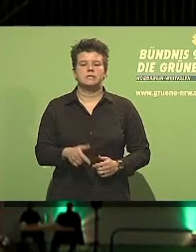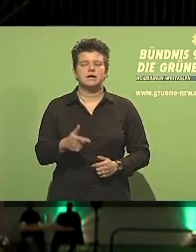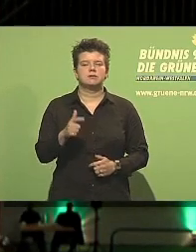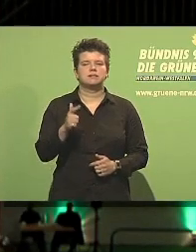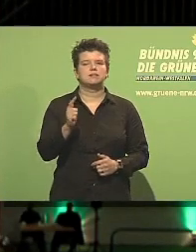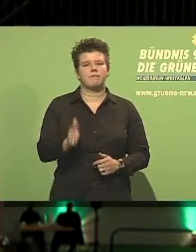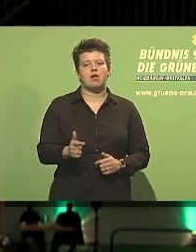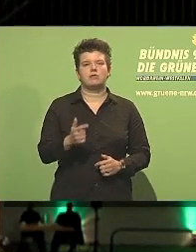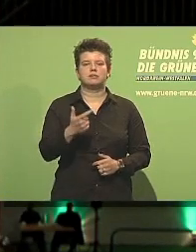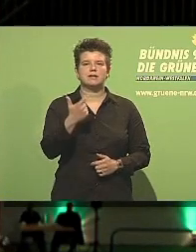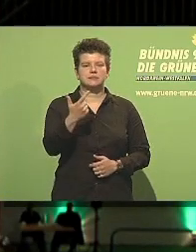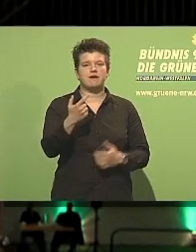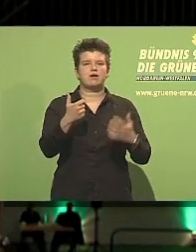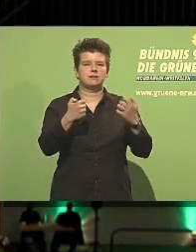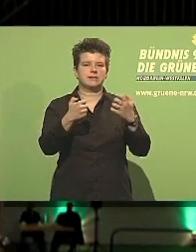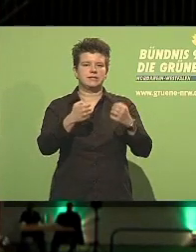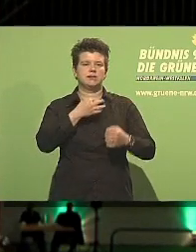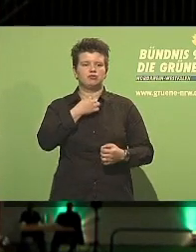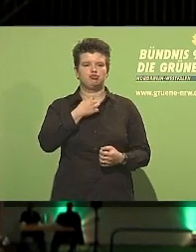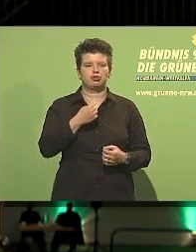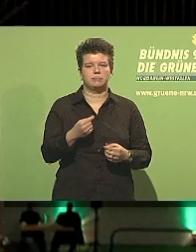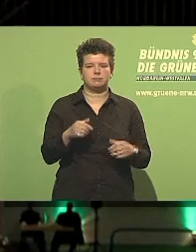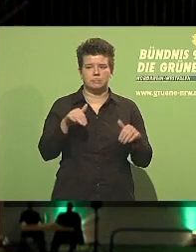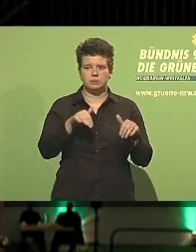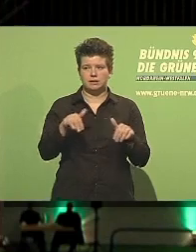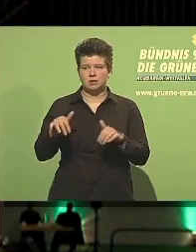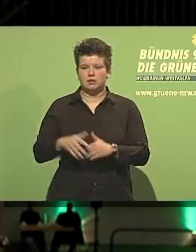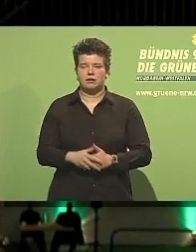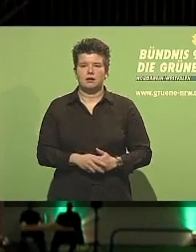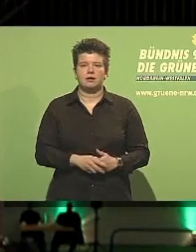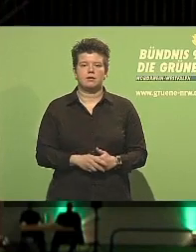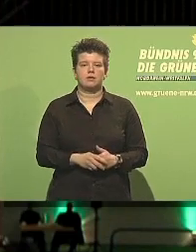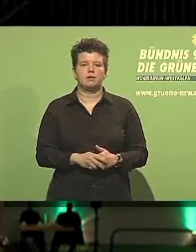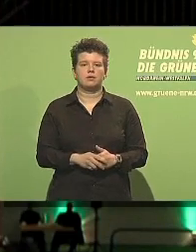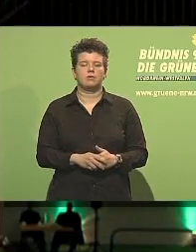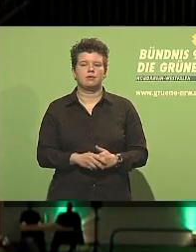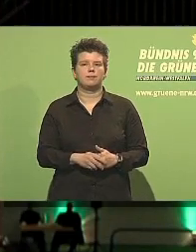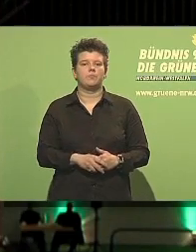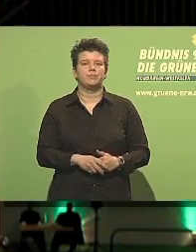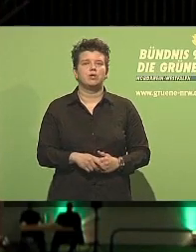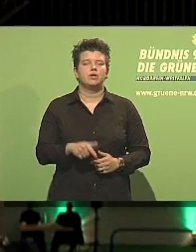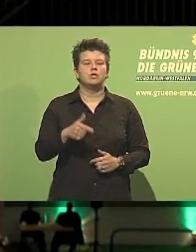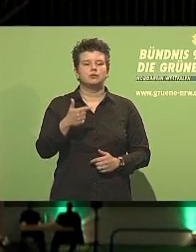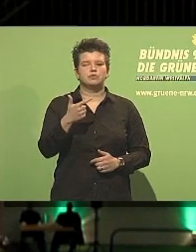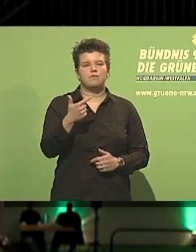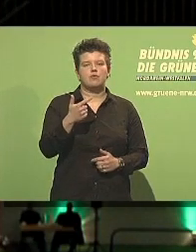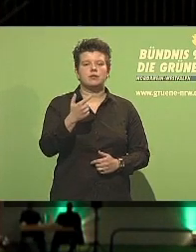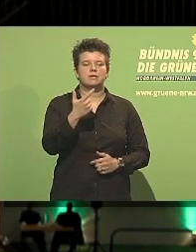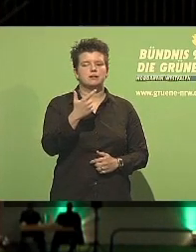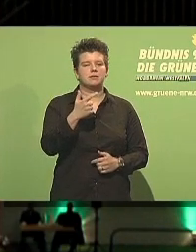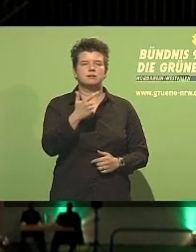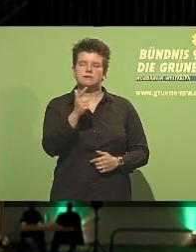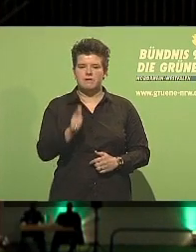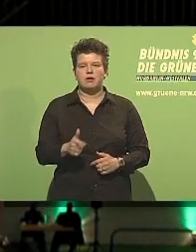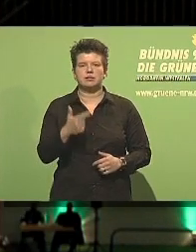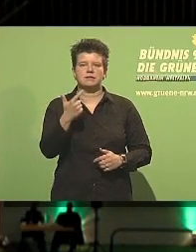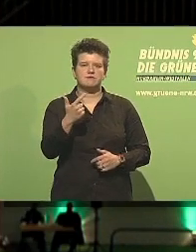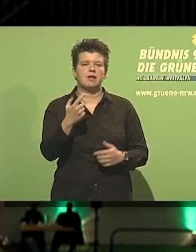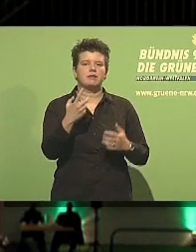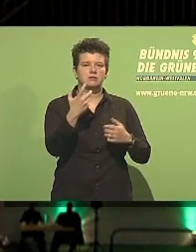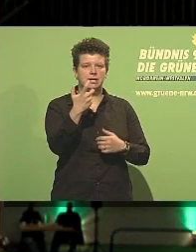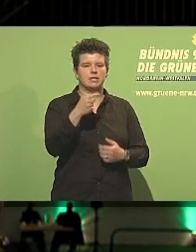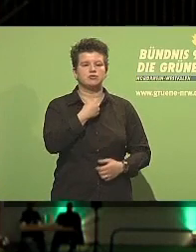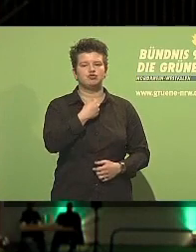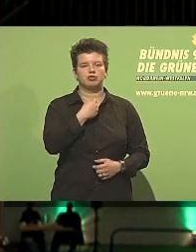Stimmen abgegeben. Das Quorum liegt bei 132 Stimmen. Mit Enthaltung stimmten